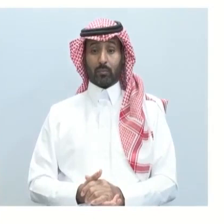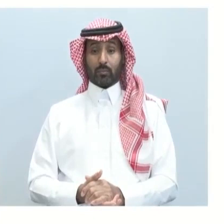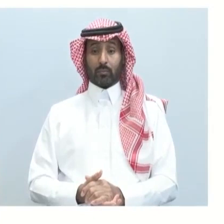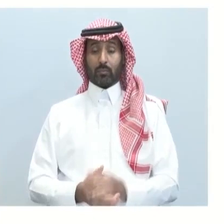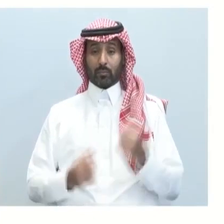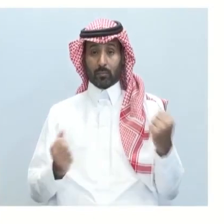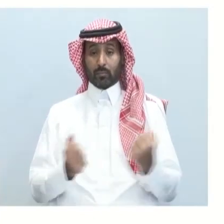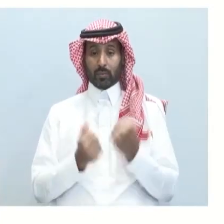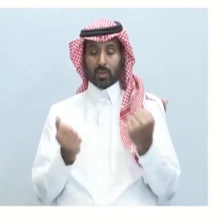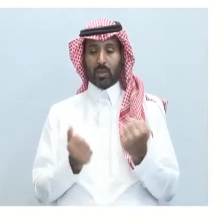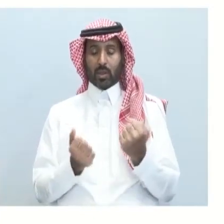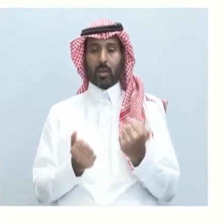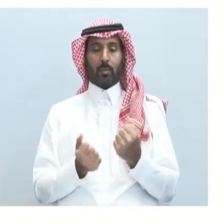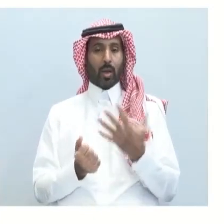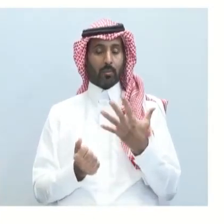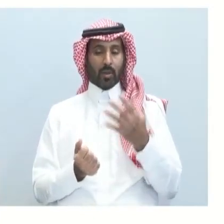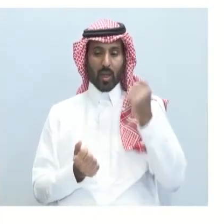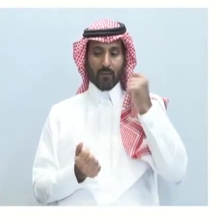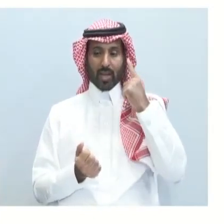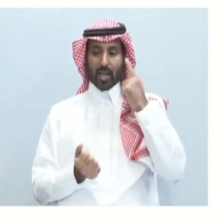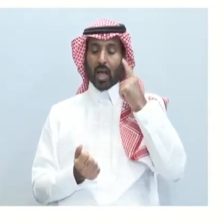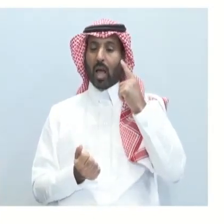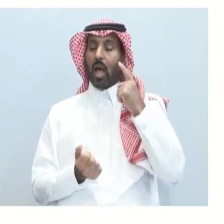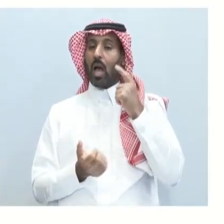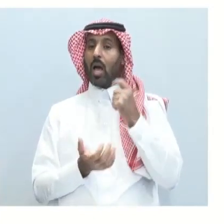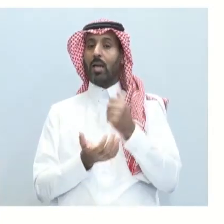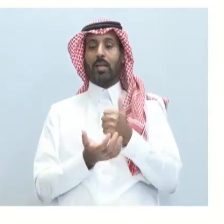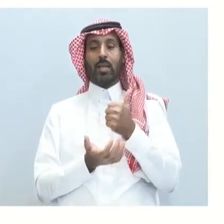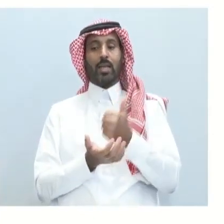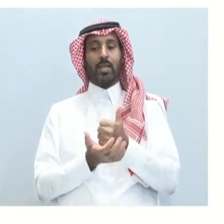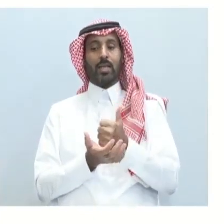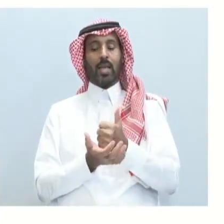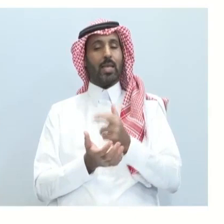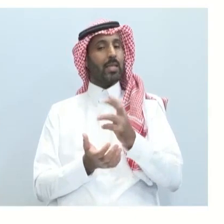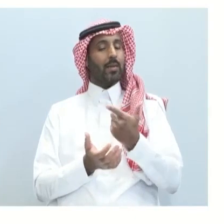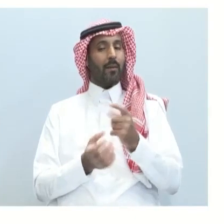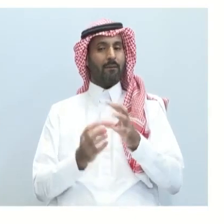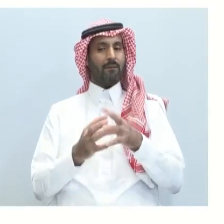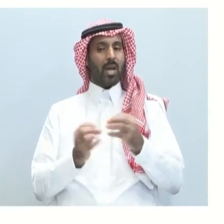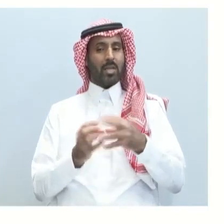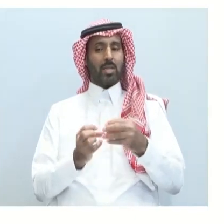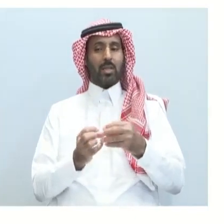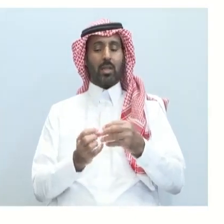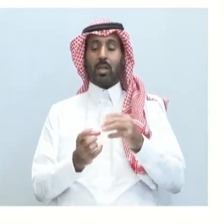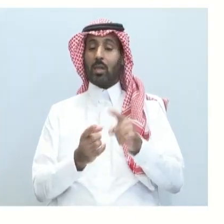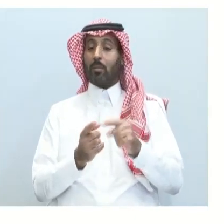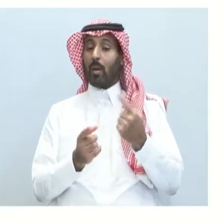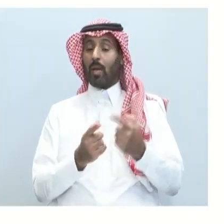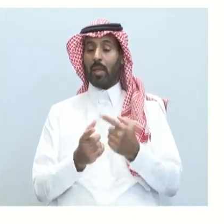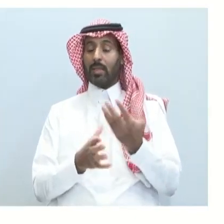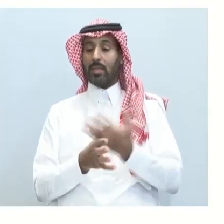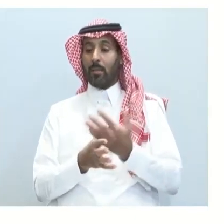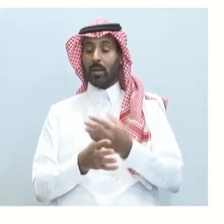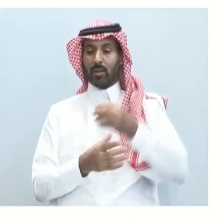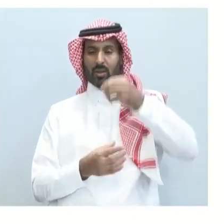تدريب في الفكره الرئيسه فسر لماذا تصنف الكثير من احماض وقواعد لوس على انها احماض